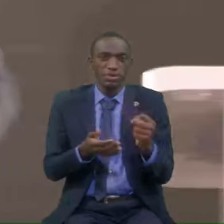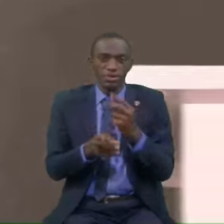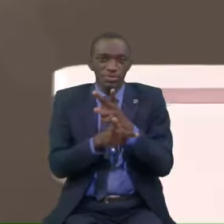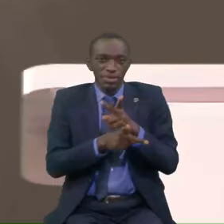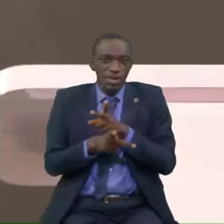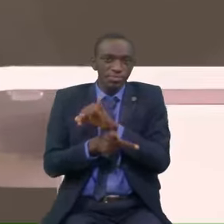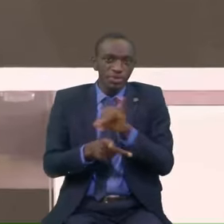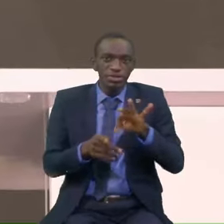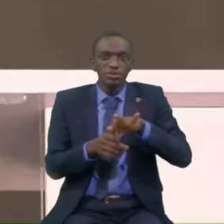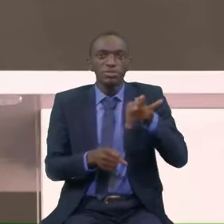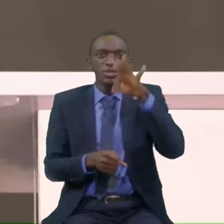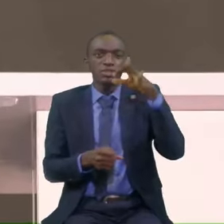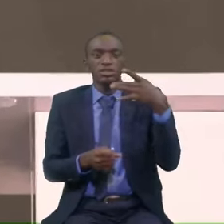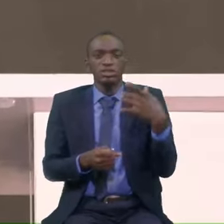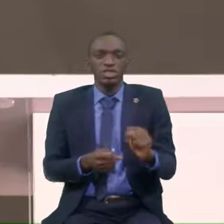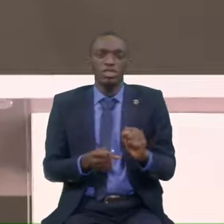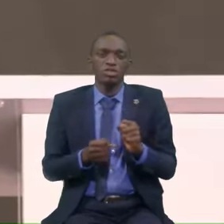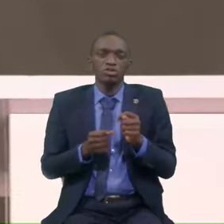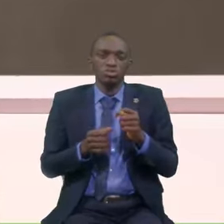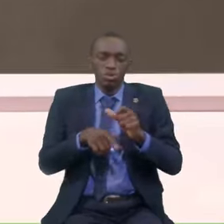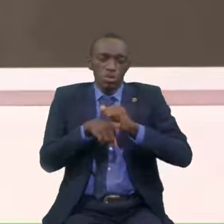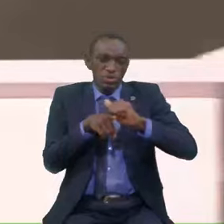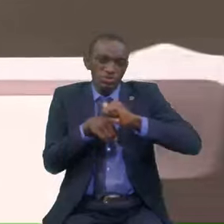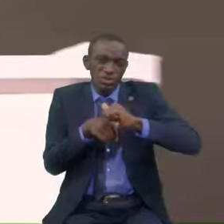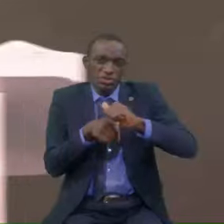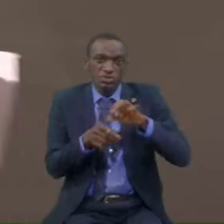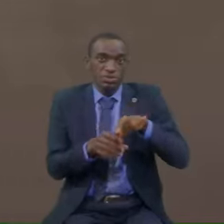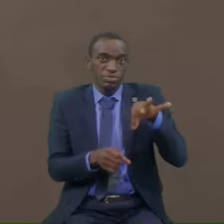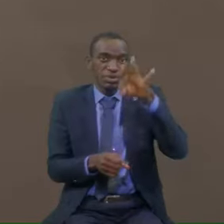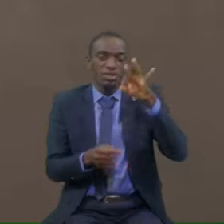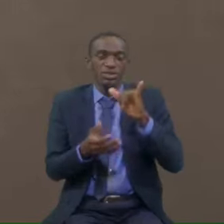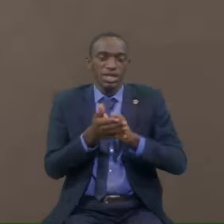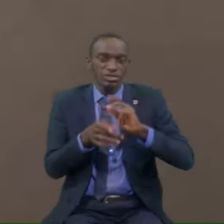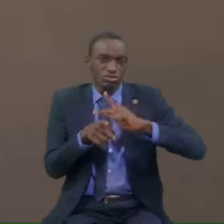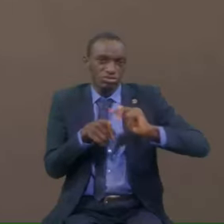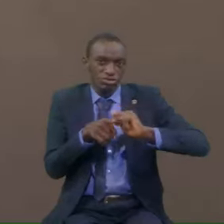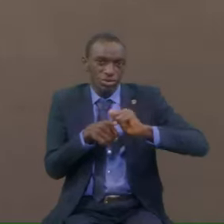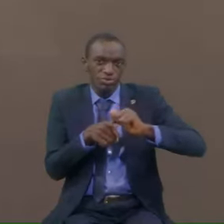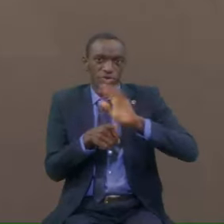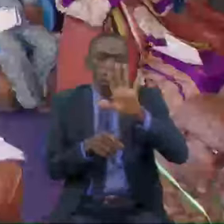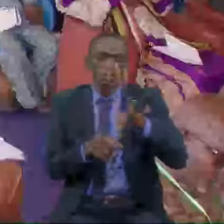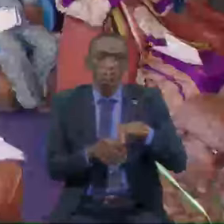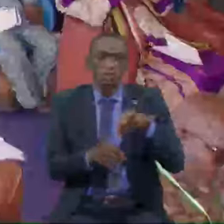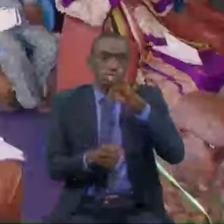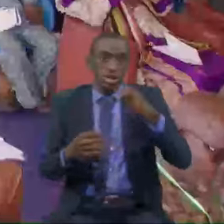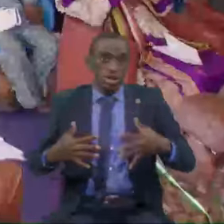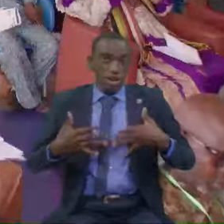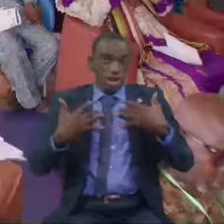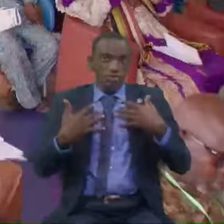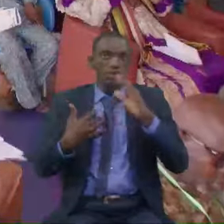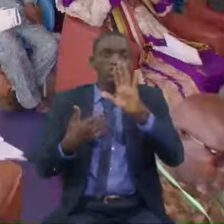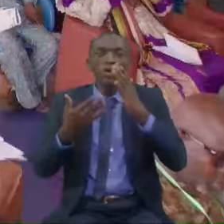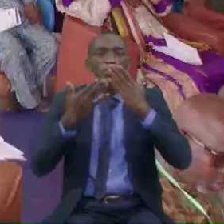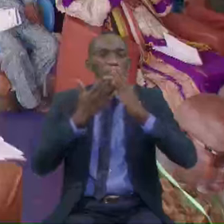l'esprit qui cultive ta vie spirituelle, ta paix, rien ne va ôter